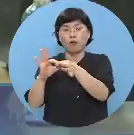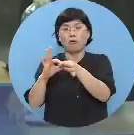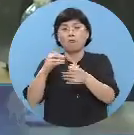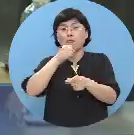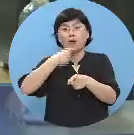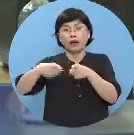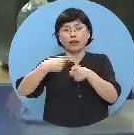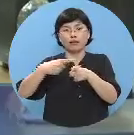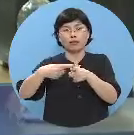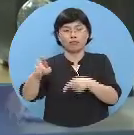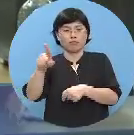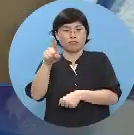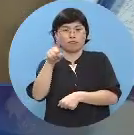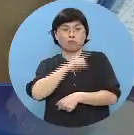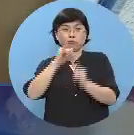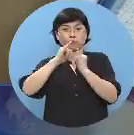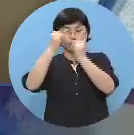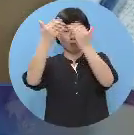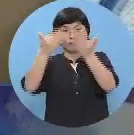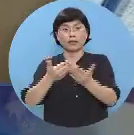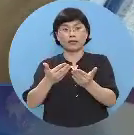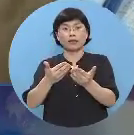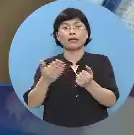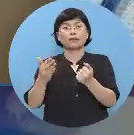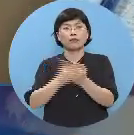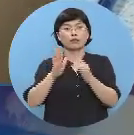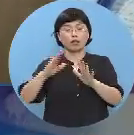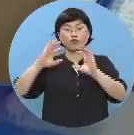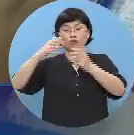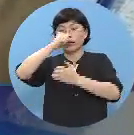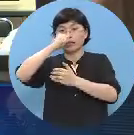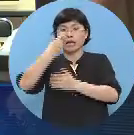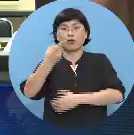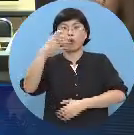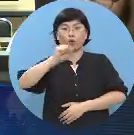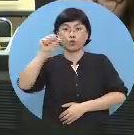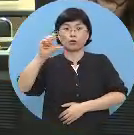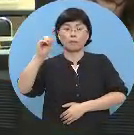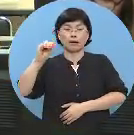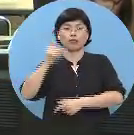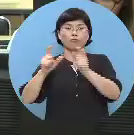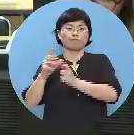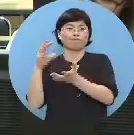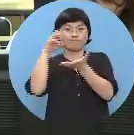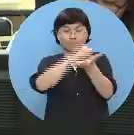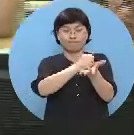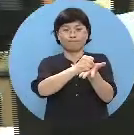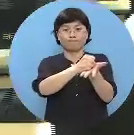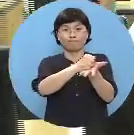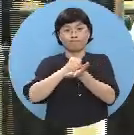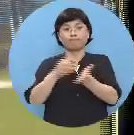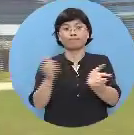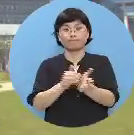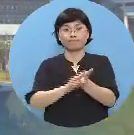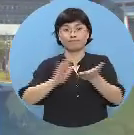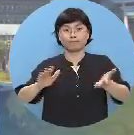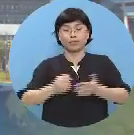연차평가에서는 최우수 등급을 받아서 국고보조금을 1억 5천만 원 더 확보했습니다.